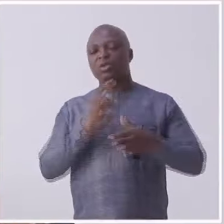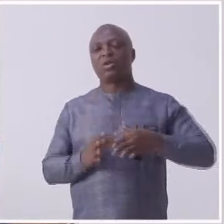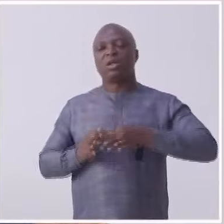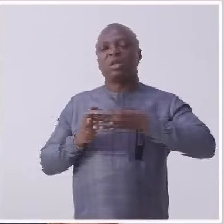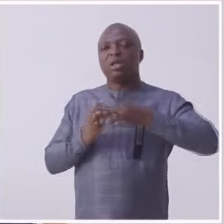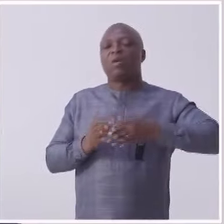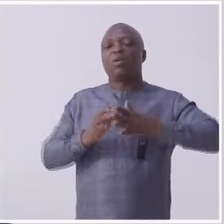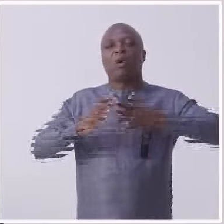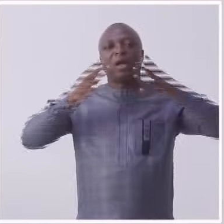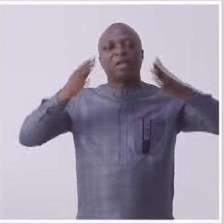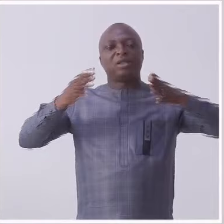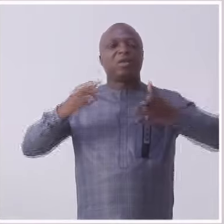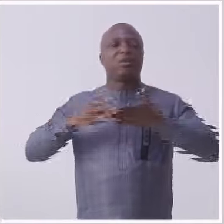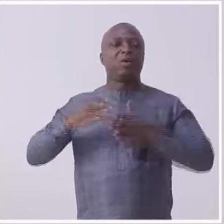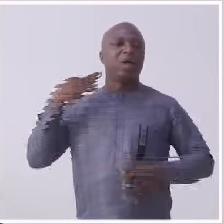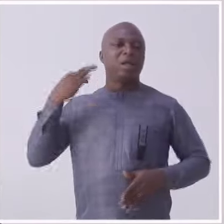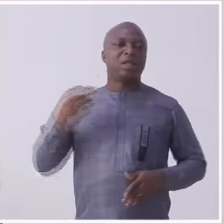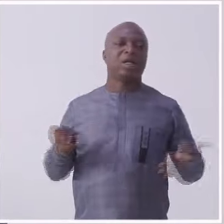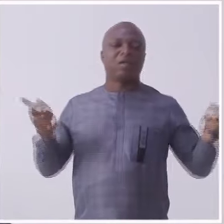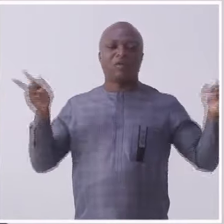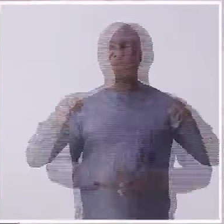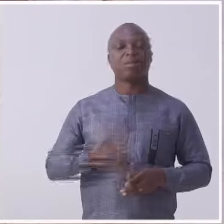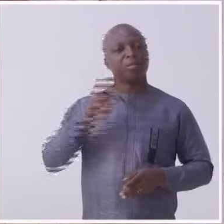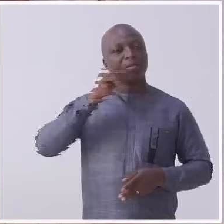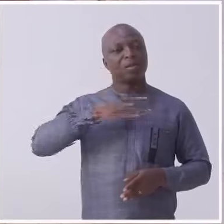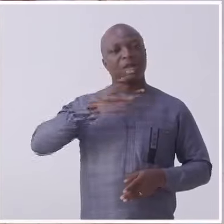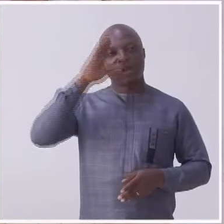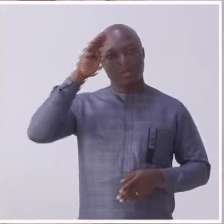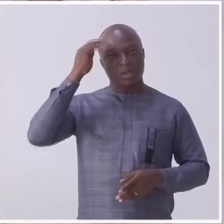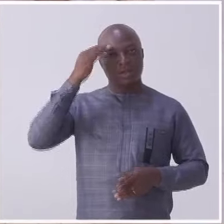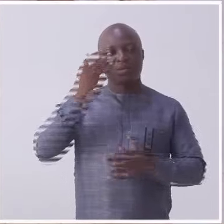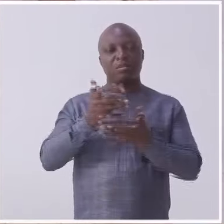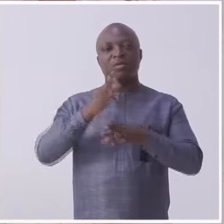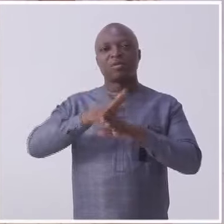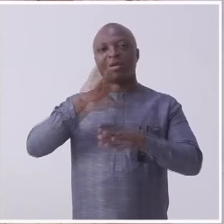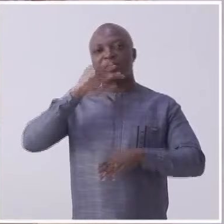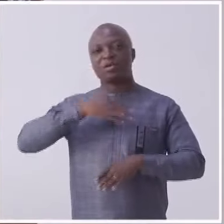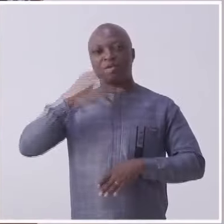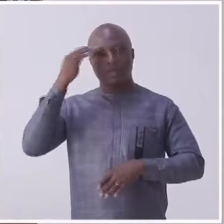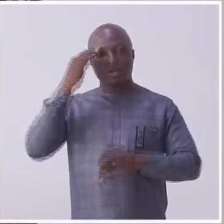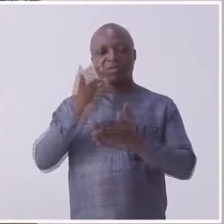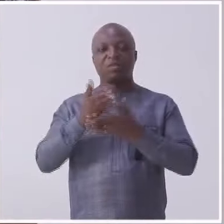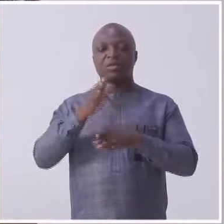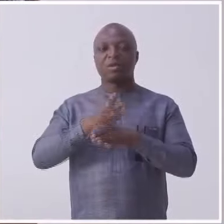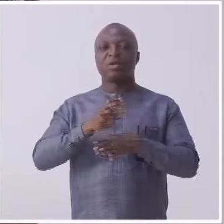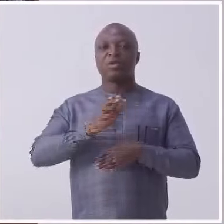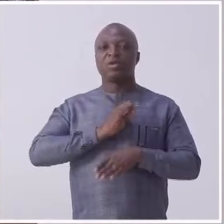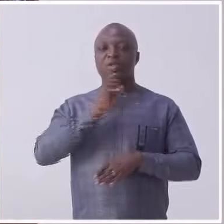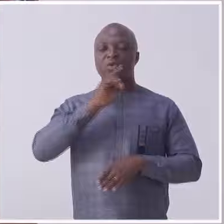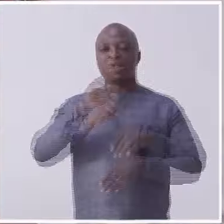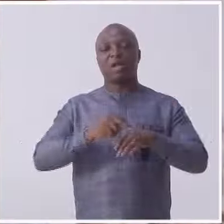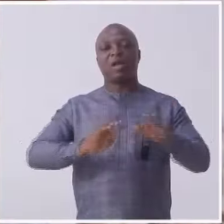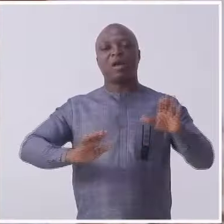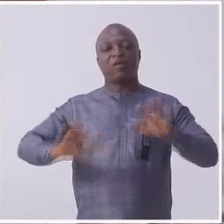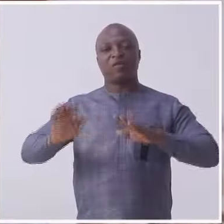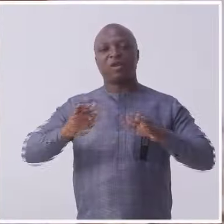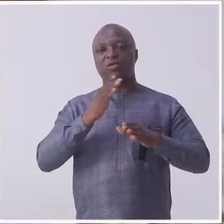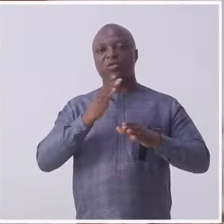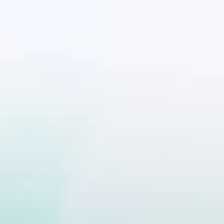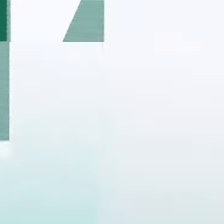et Sozimna Niazingbe. Le compte rendu du Conseil et les décrets pris à découvrir dans cette